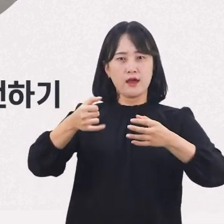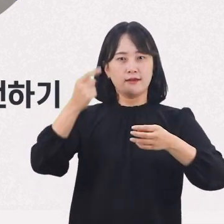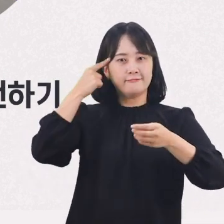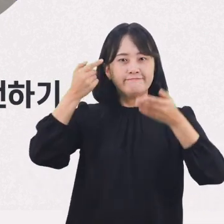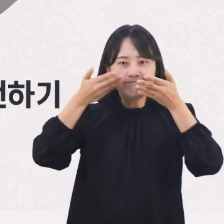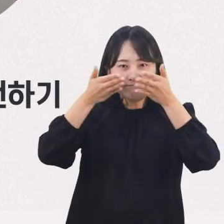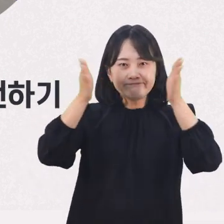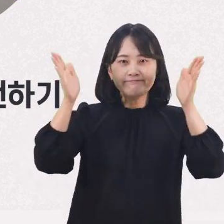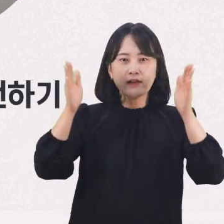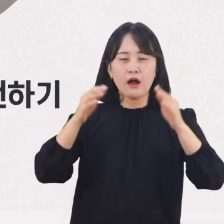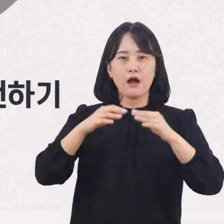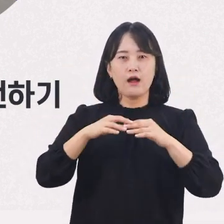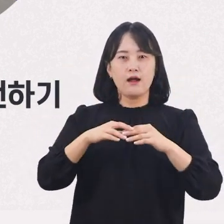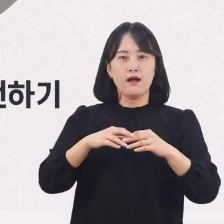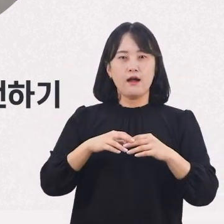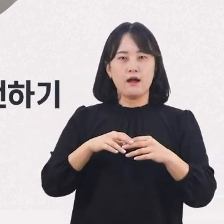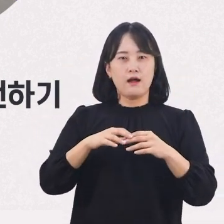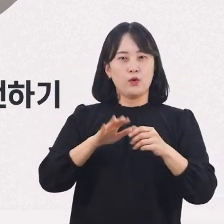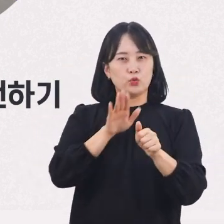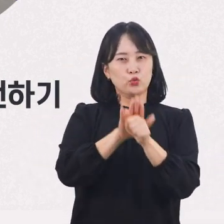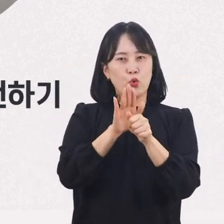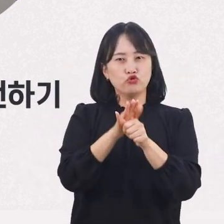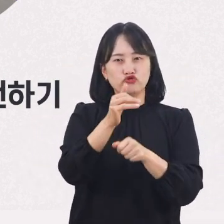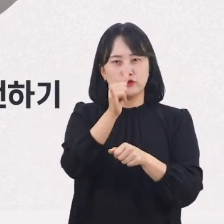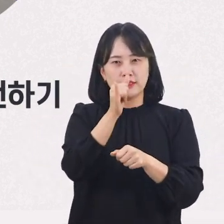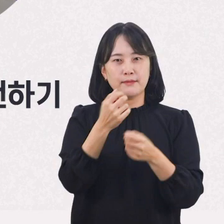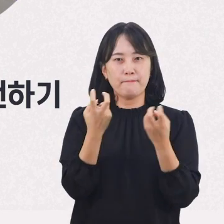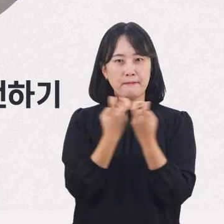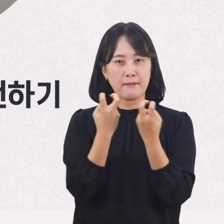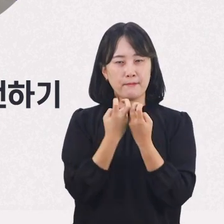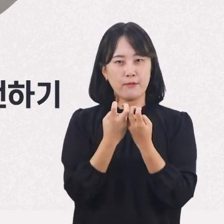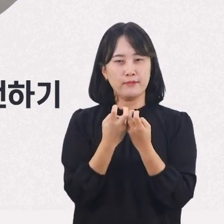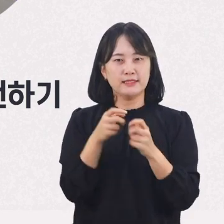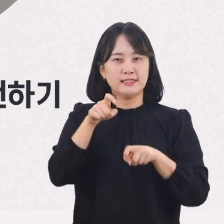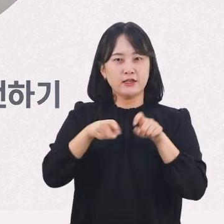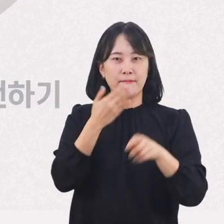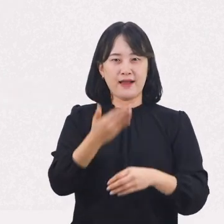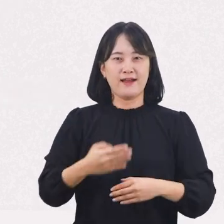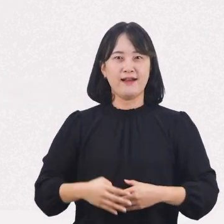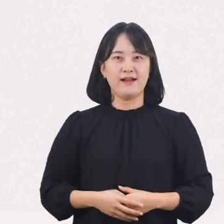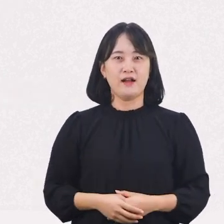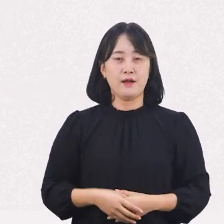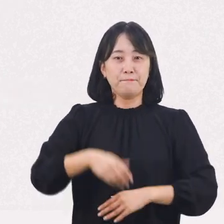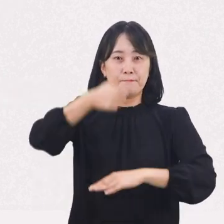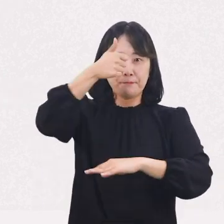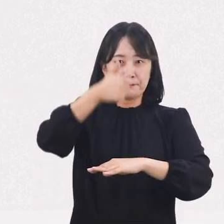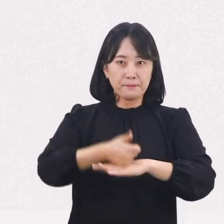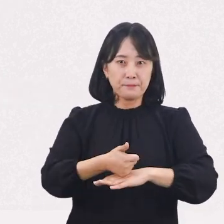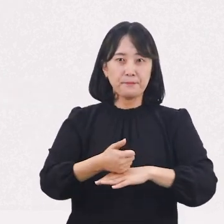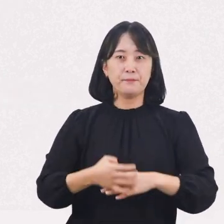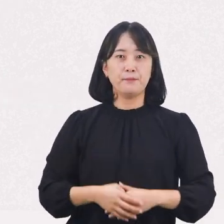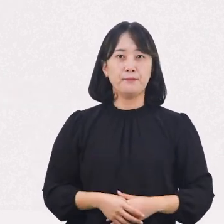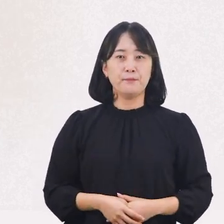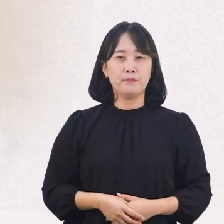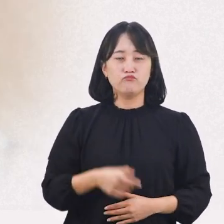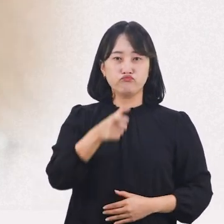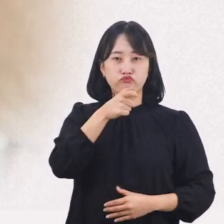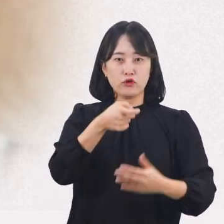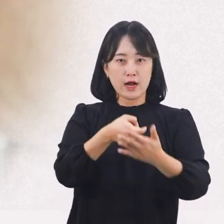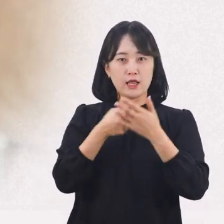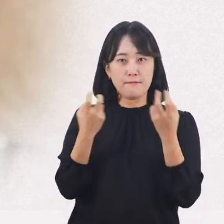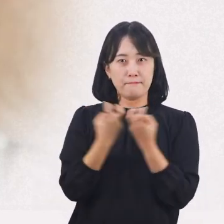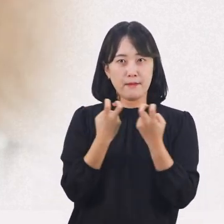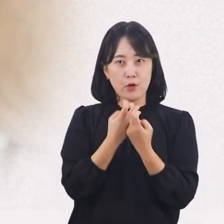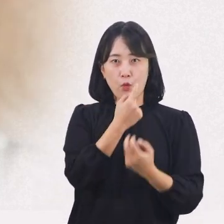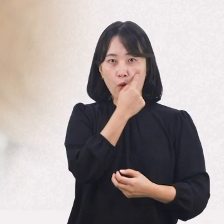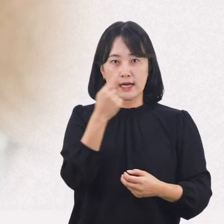활동을 통해 다른 나라 친구들을 돕는 실천까지 할 수 있었습니다. 마지막 정리 활동에서는 물을 아껴 쓰는